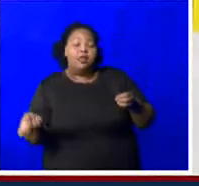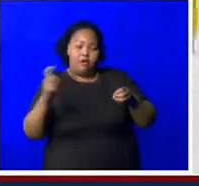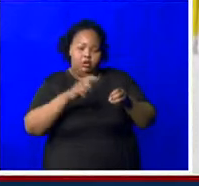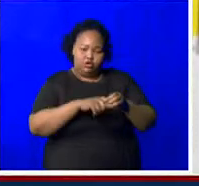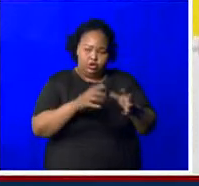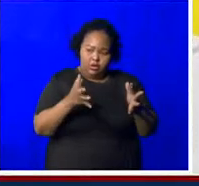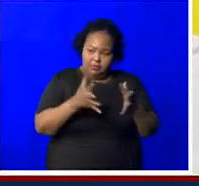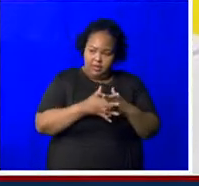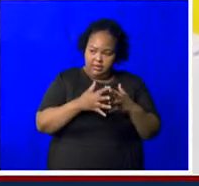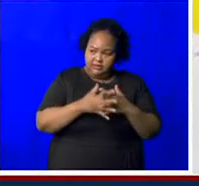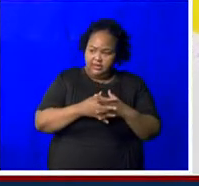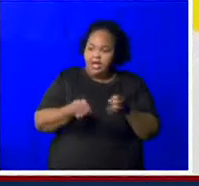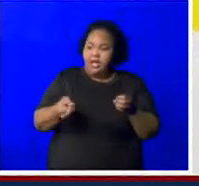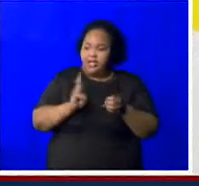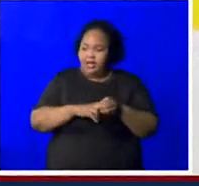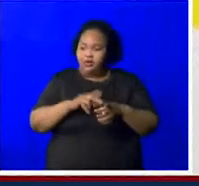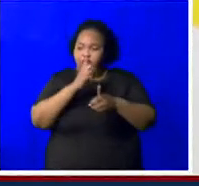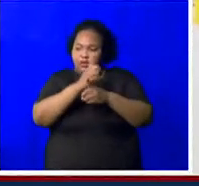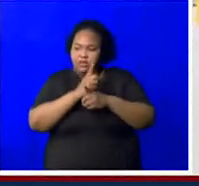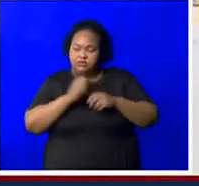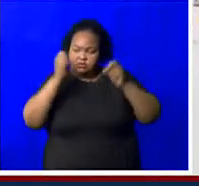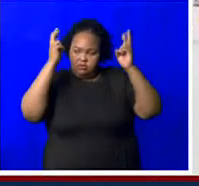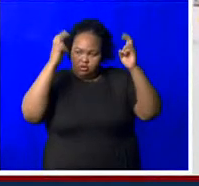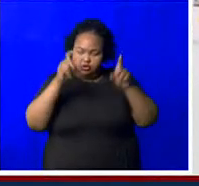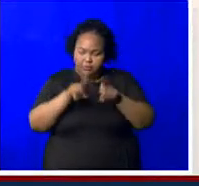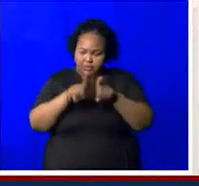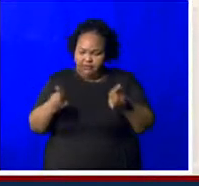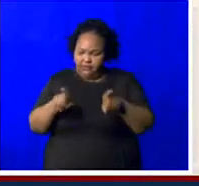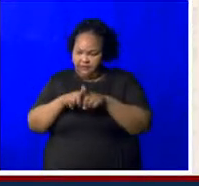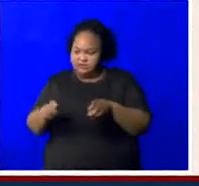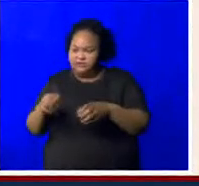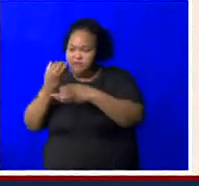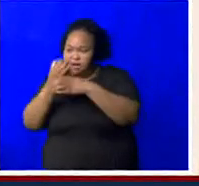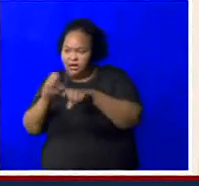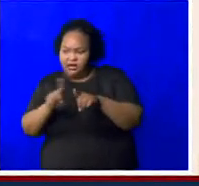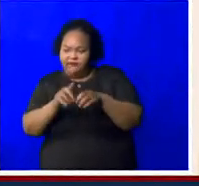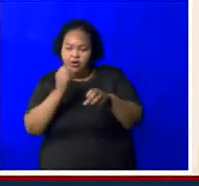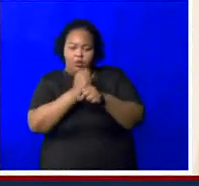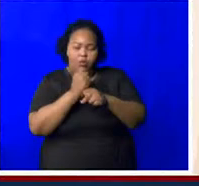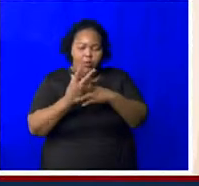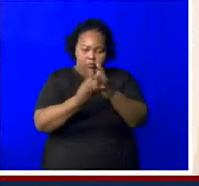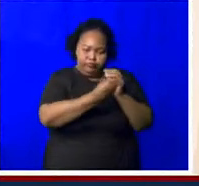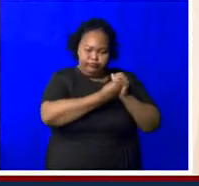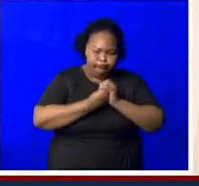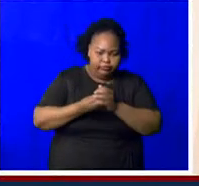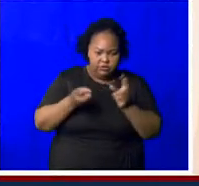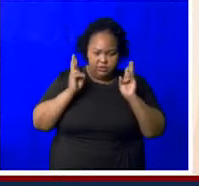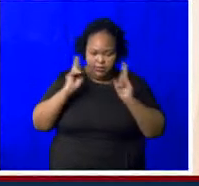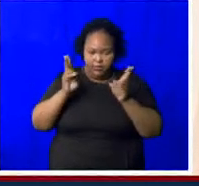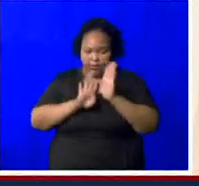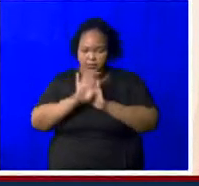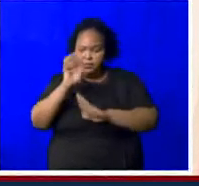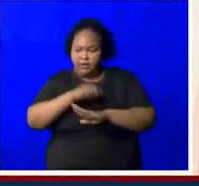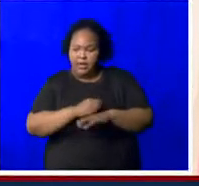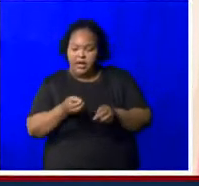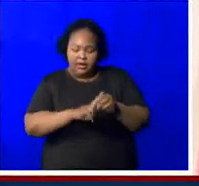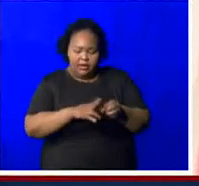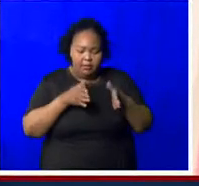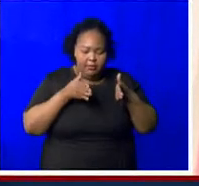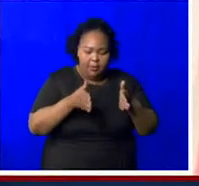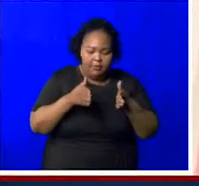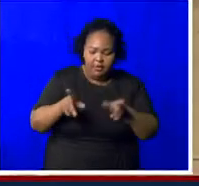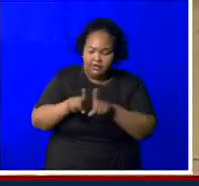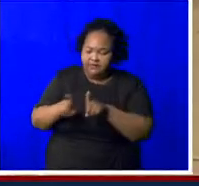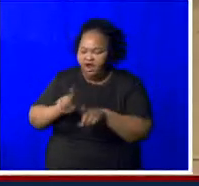kukhulunyiswa Tindzaba letiningi lokufaka ikhathi kusebenzisana kwemave ngokuthuthukisa tekuvakasha kanye nokuthuthukisa tonke tinhlangothi lokufaka